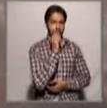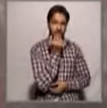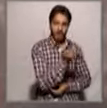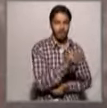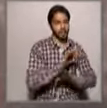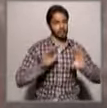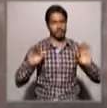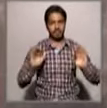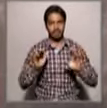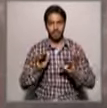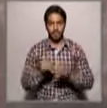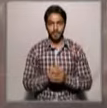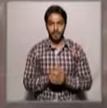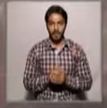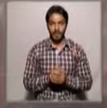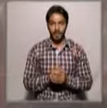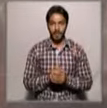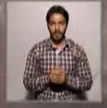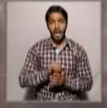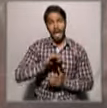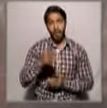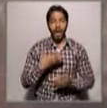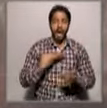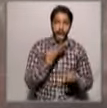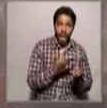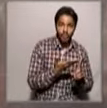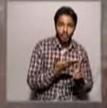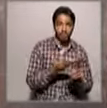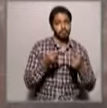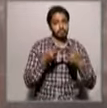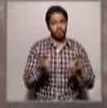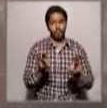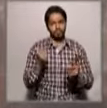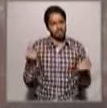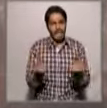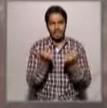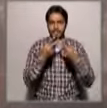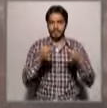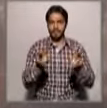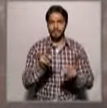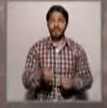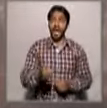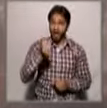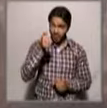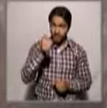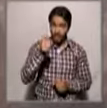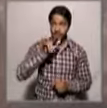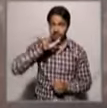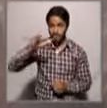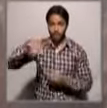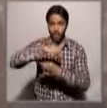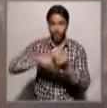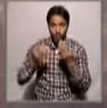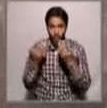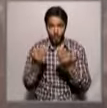واحدة، وإنما عمرة عن نفسها وعمرة عن أمها، فبالتالي نقول لا مانع من ذلك على الإطلاق، وإن كان الأولى أن